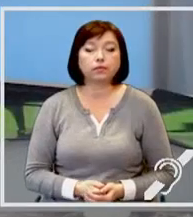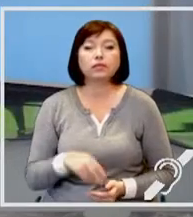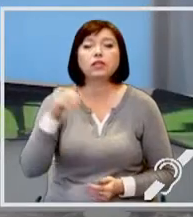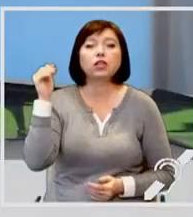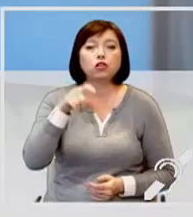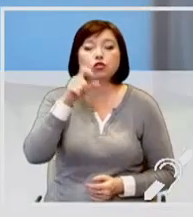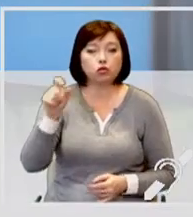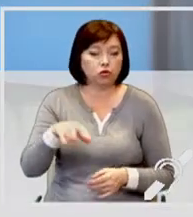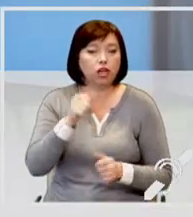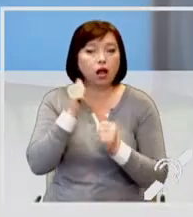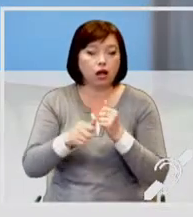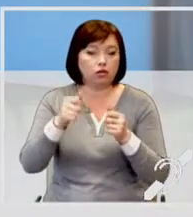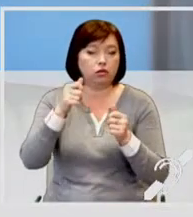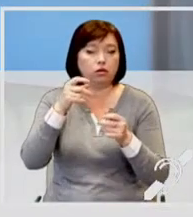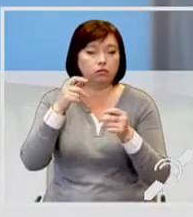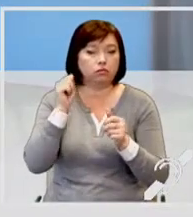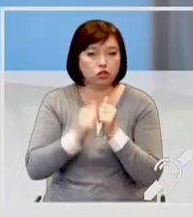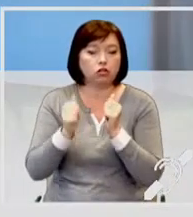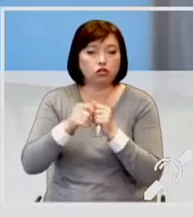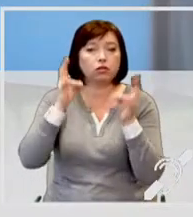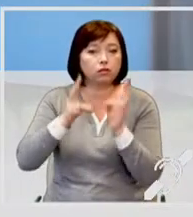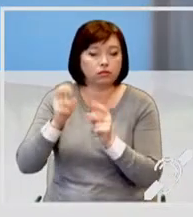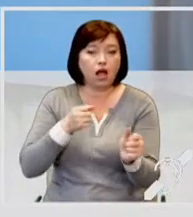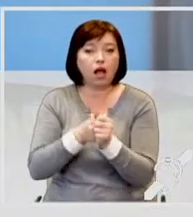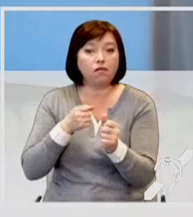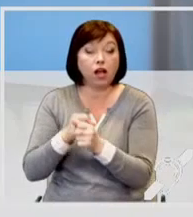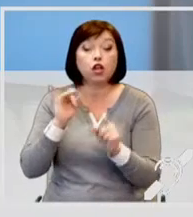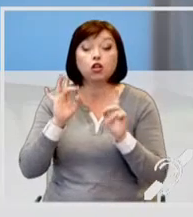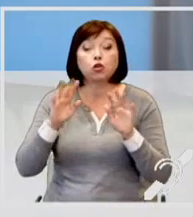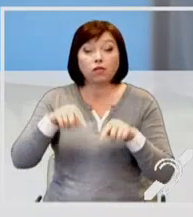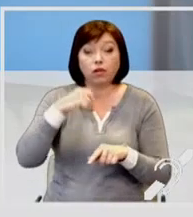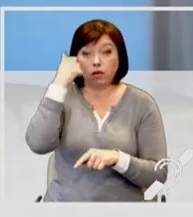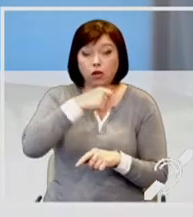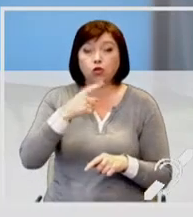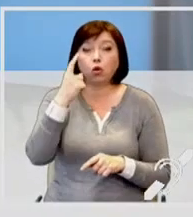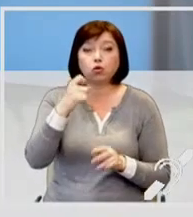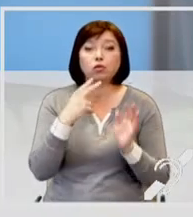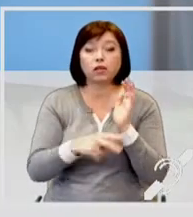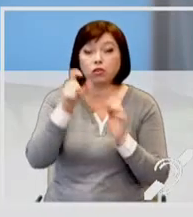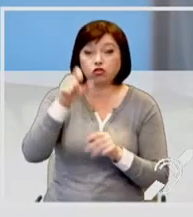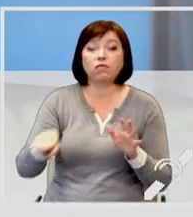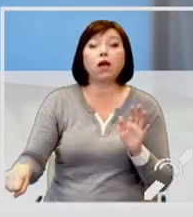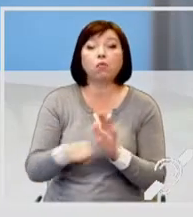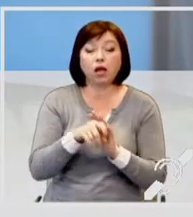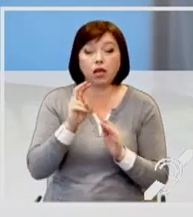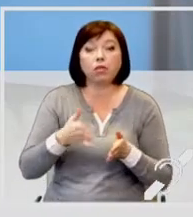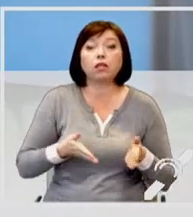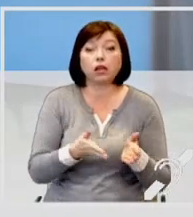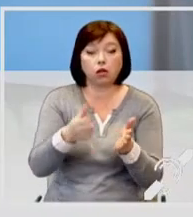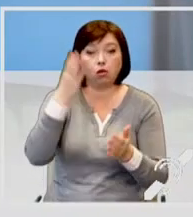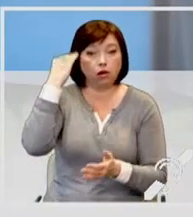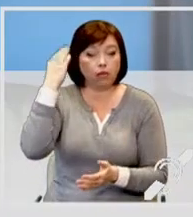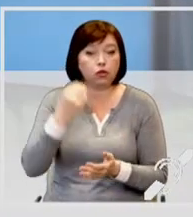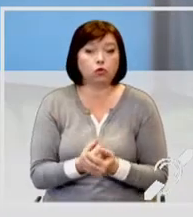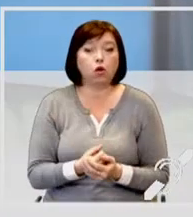Mii de oameni sunt victime ale accidentelor rutiere și numai în acest an aproape 170 de persoane au murit pe șoselele Republicii